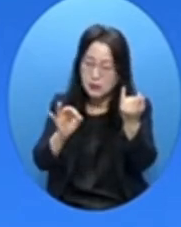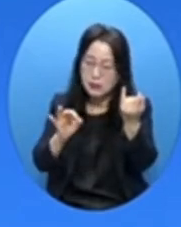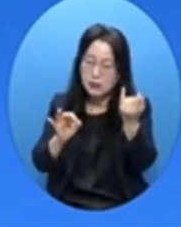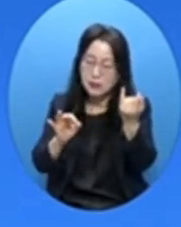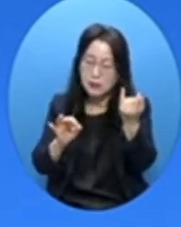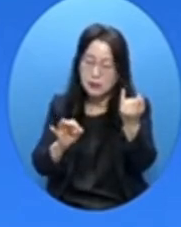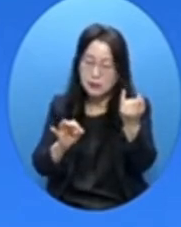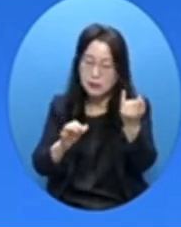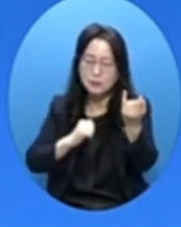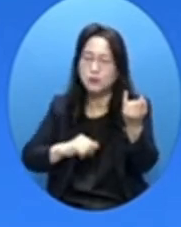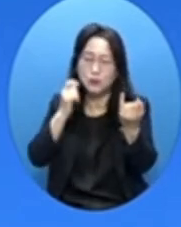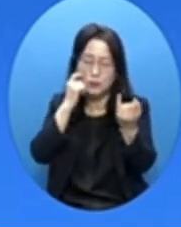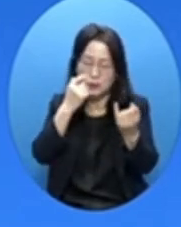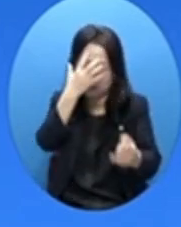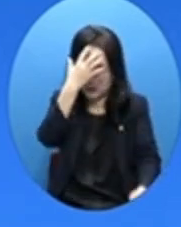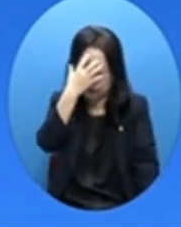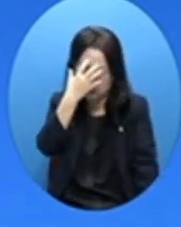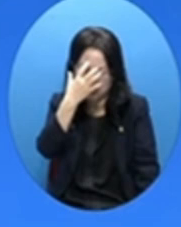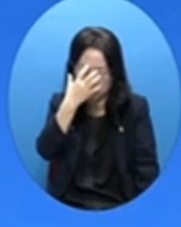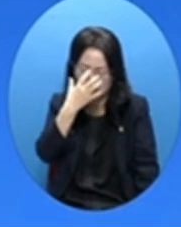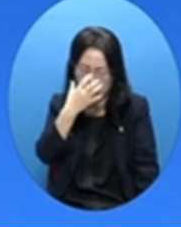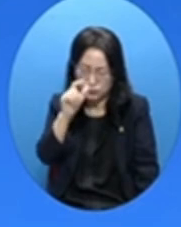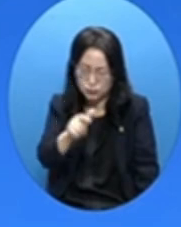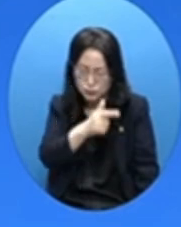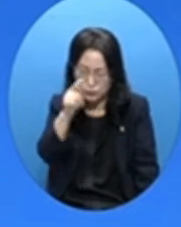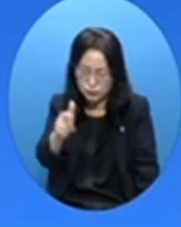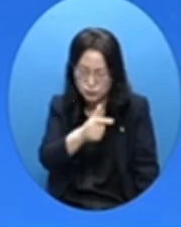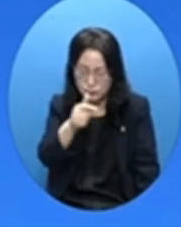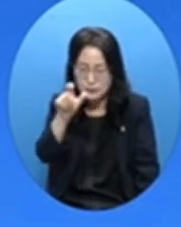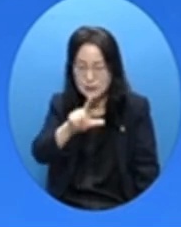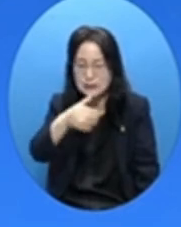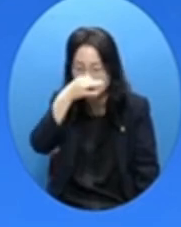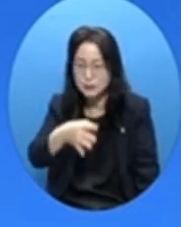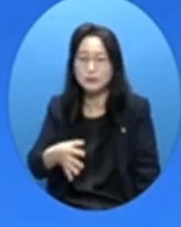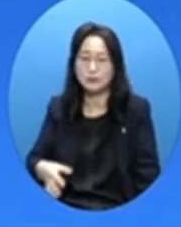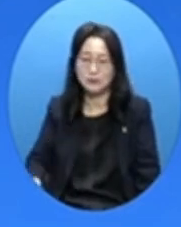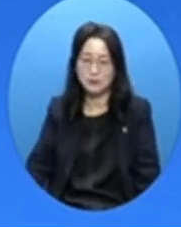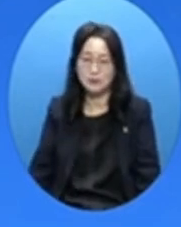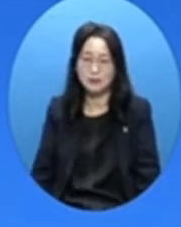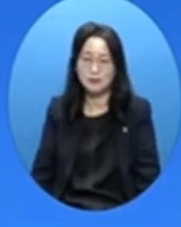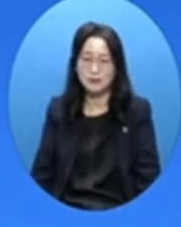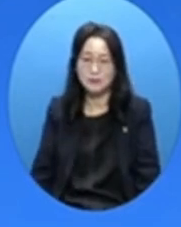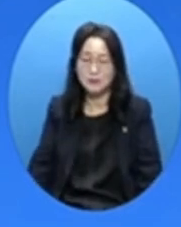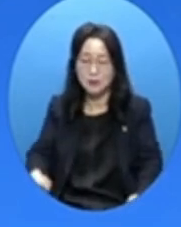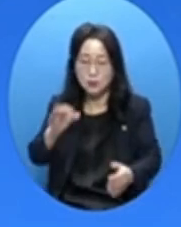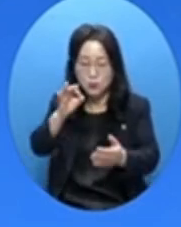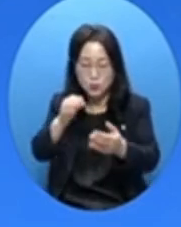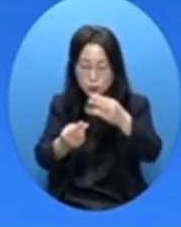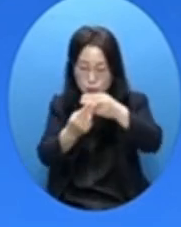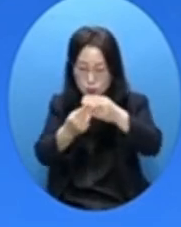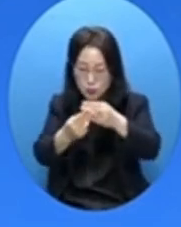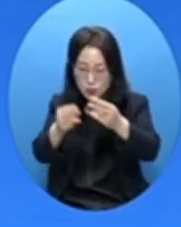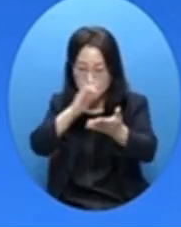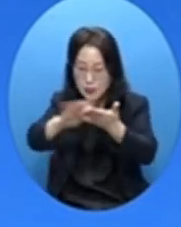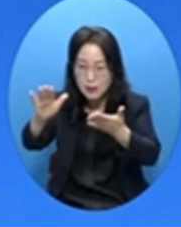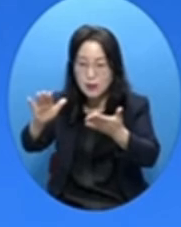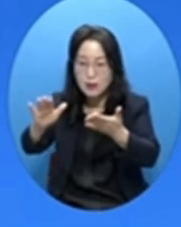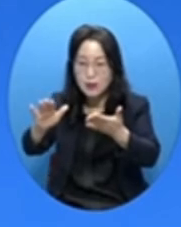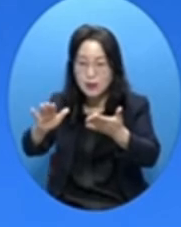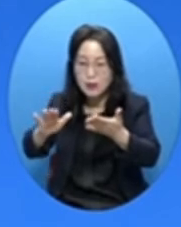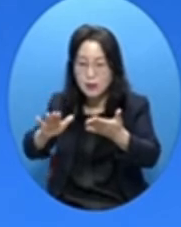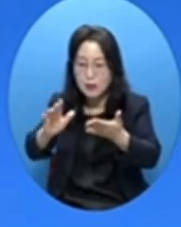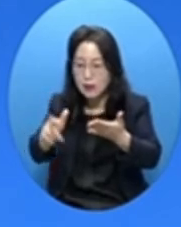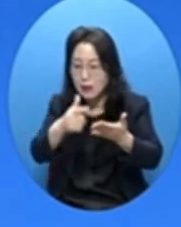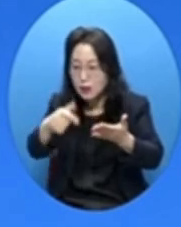우울증이 찾아오기도 하고 하루하루 사는게 너무 힘들었습니다 통장에 바닥에 나서 그날 먹을